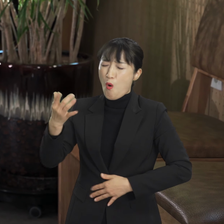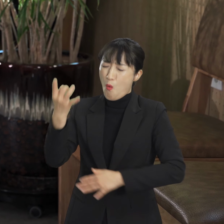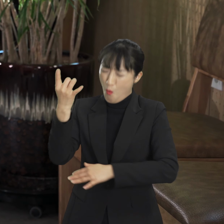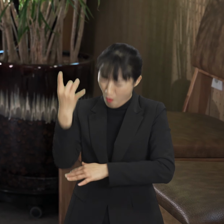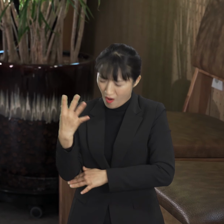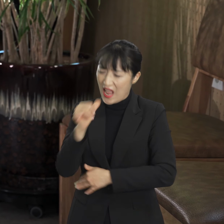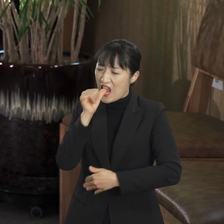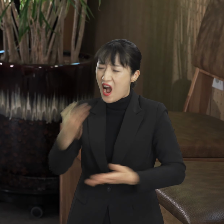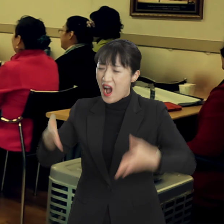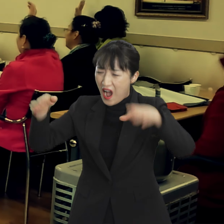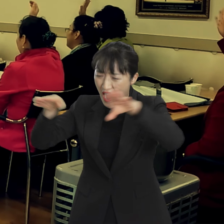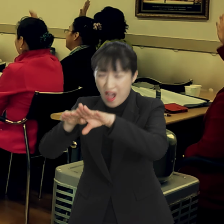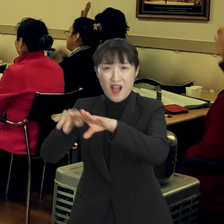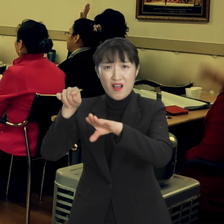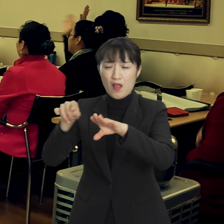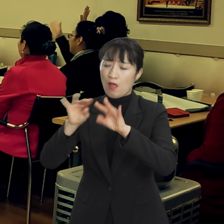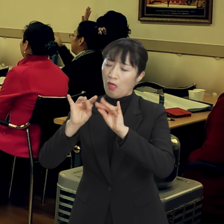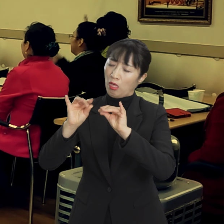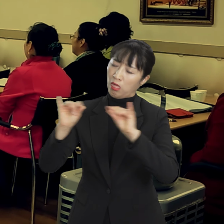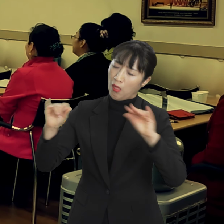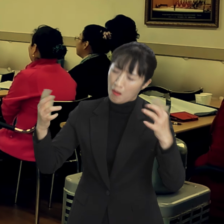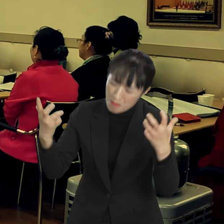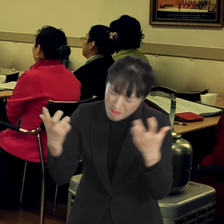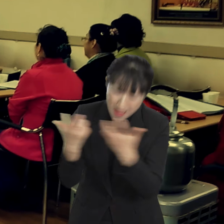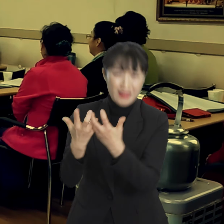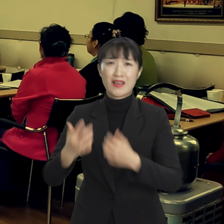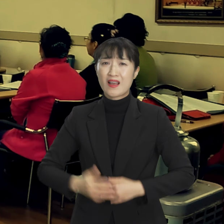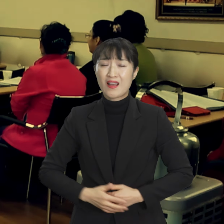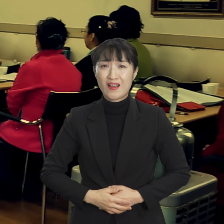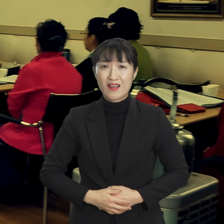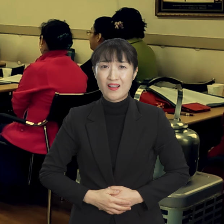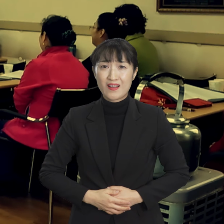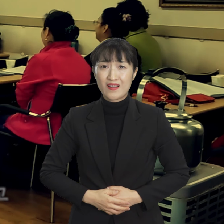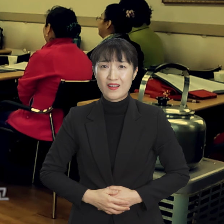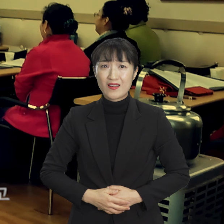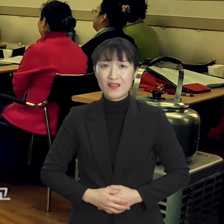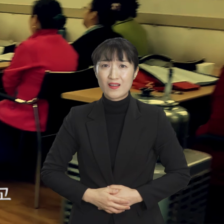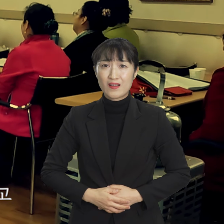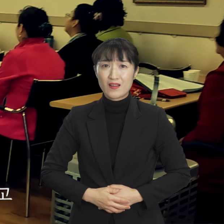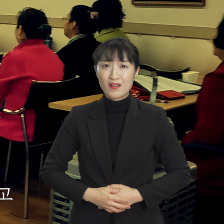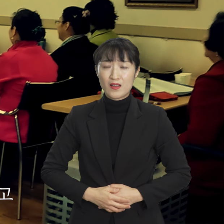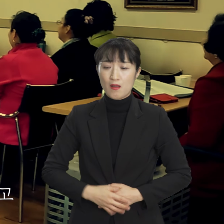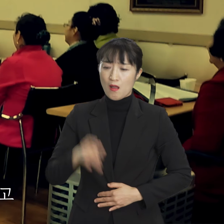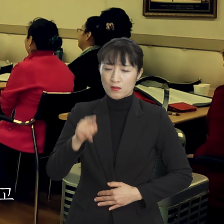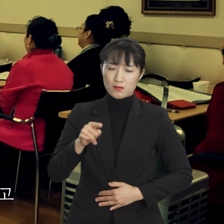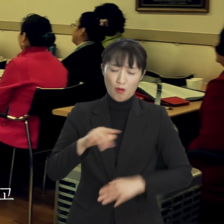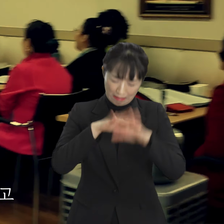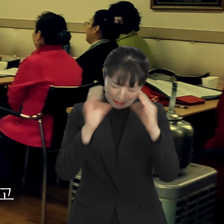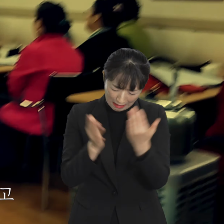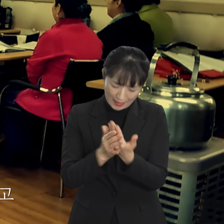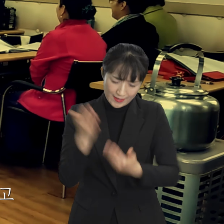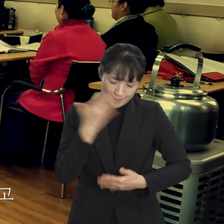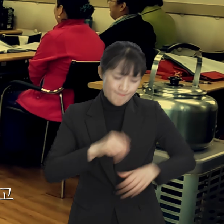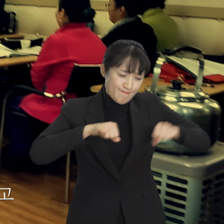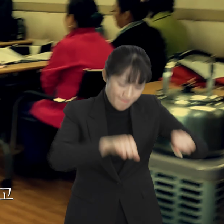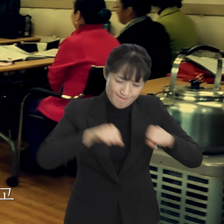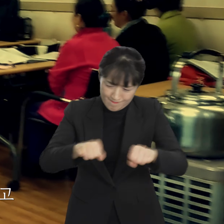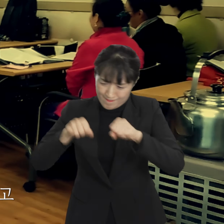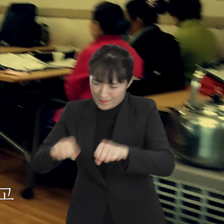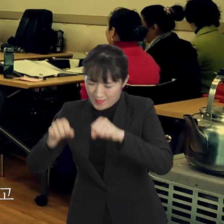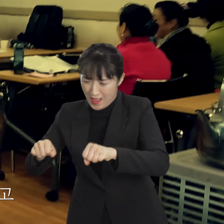처음에 그래서 뭔지도 많고 그거를 다 먼지다 걸러내고 또 바닥도